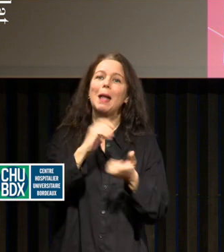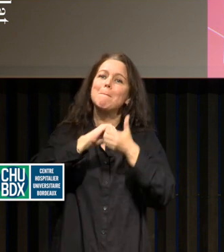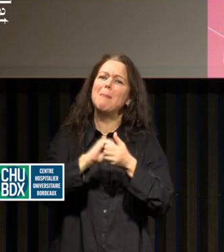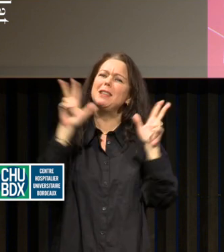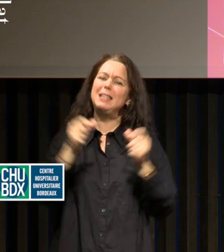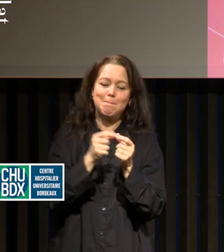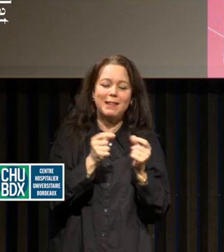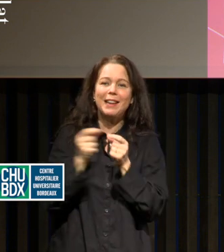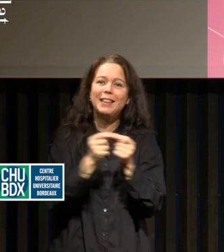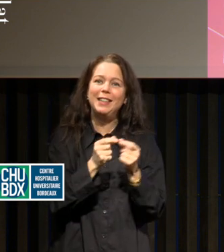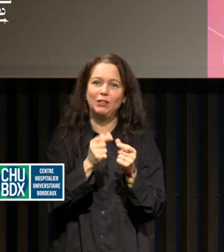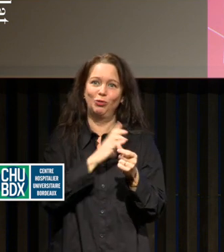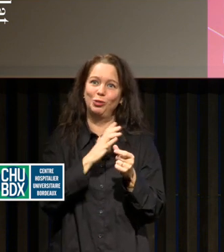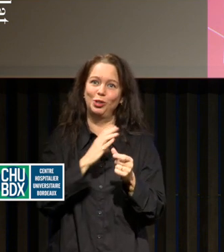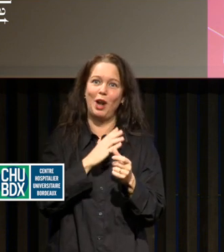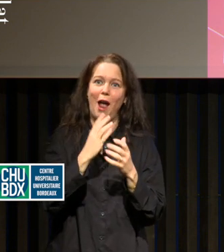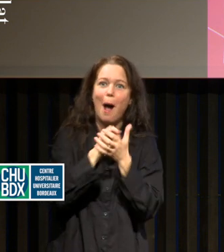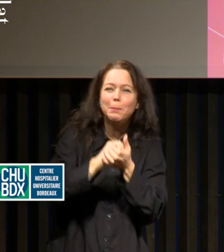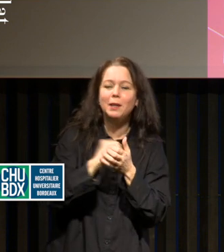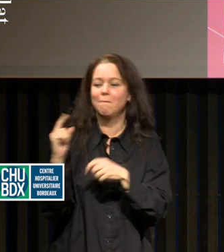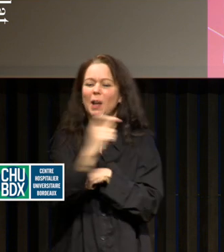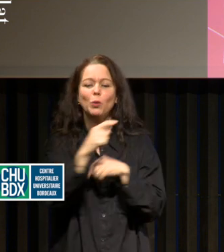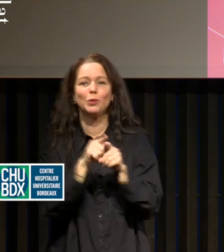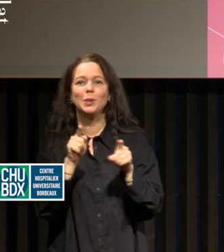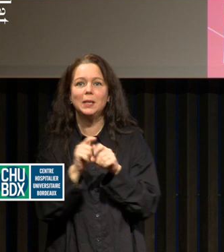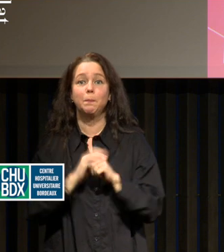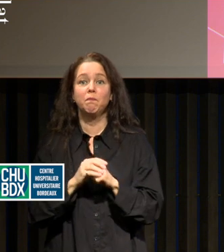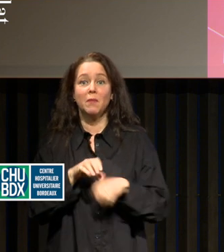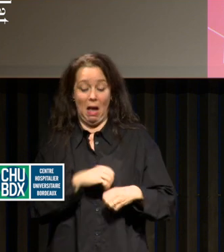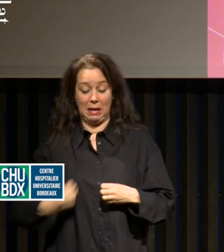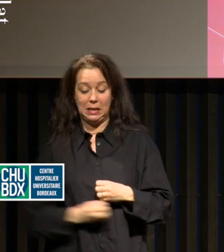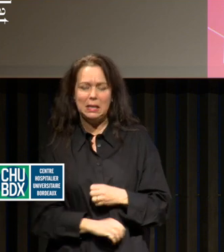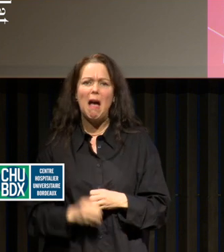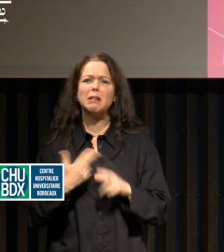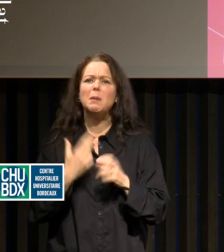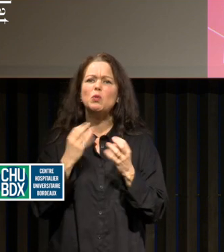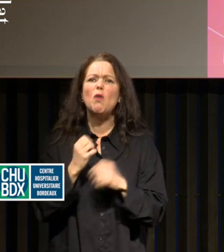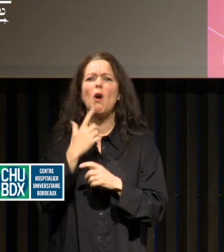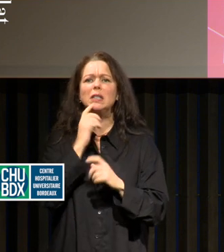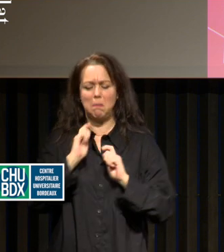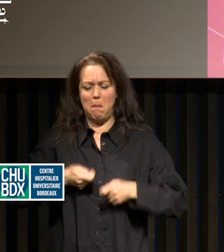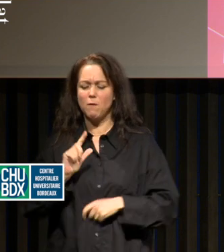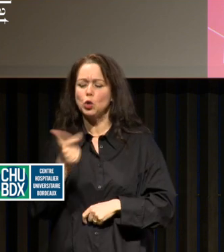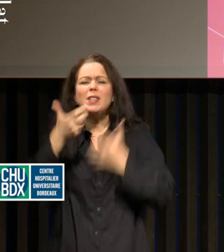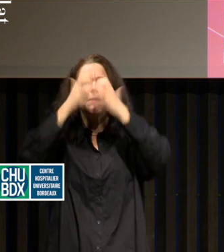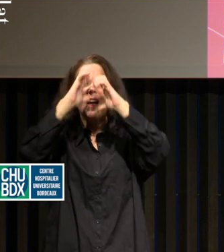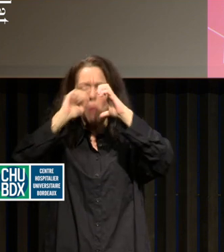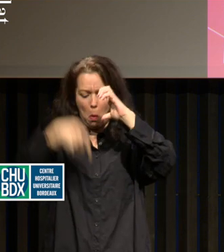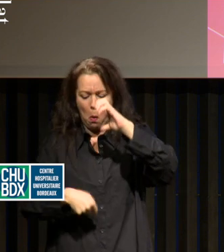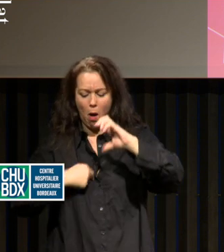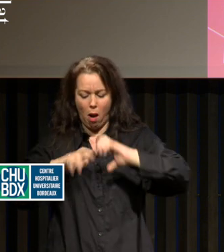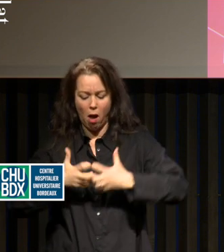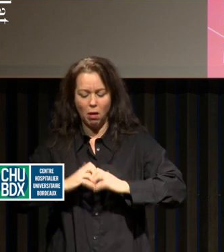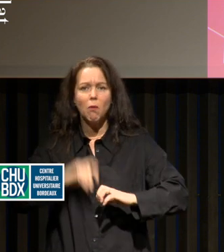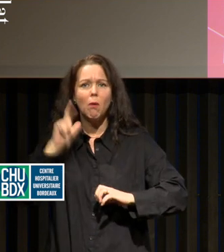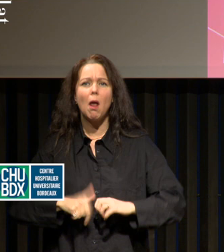pas que des méchantes bactéries, de nos amis, les virus. Et puis, l'intestin, le deuxième cerveau. Voilà, c'est un petit peu ce dont on va parler ce soir